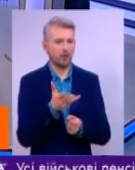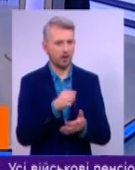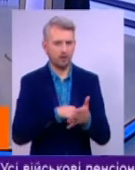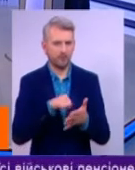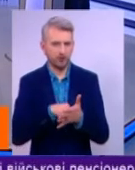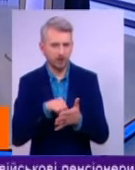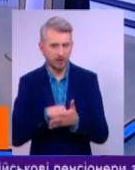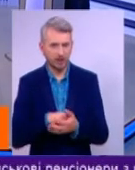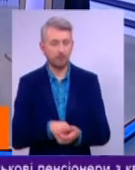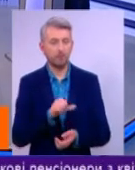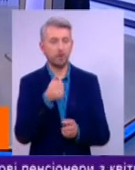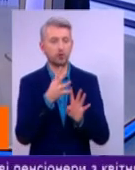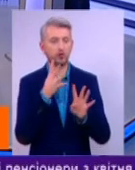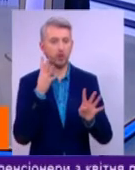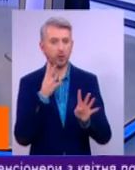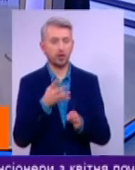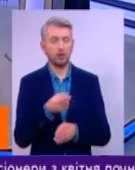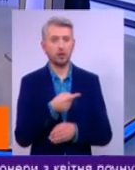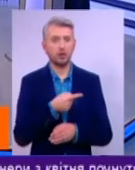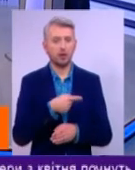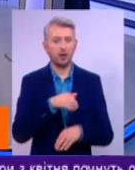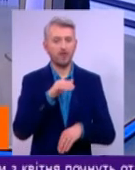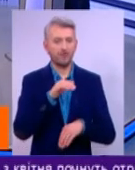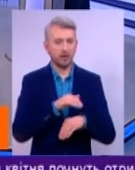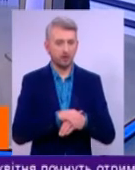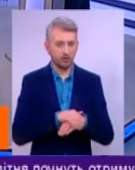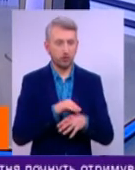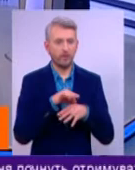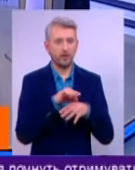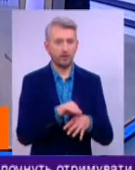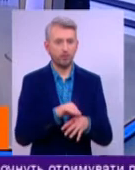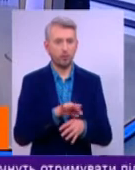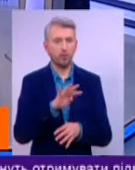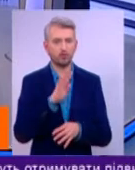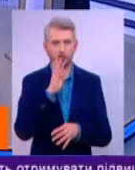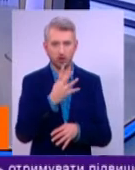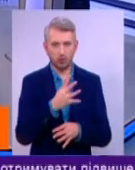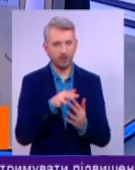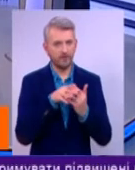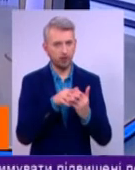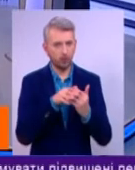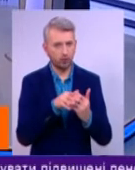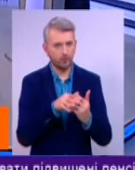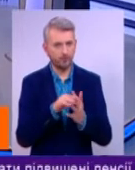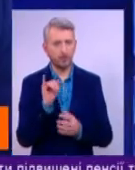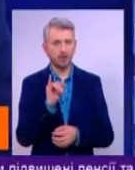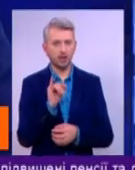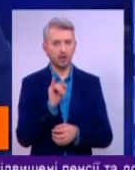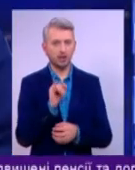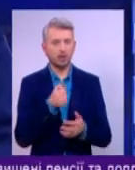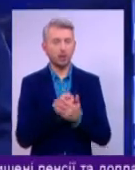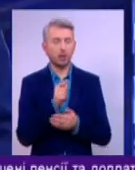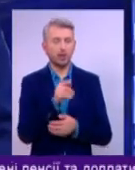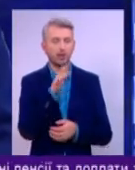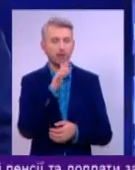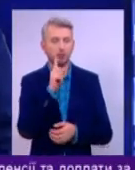чинників. В першу чергу, ми фактично ведемо четвертий рік війну. І до тих пір,